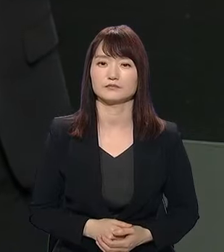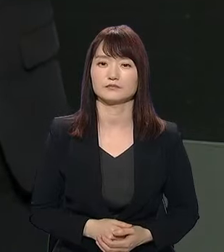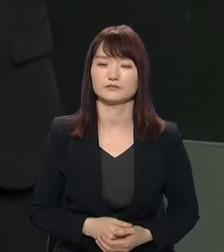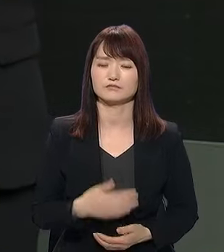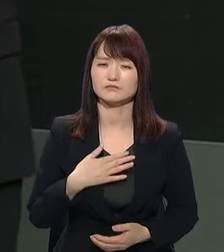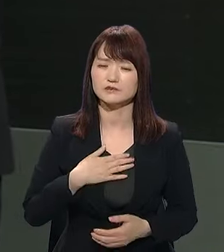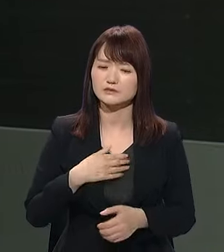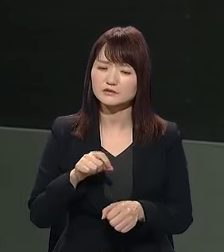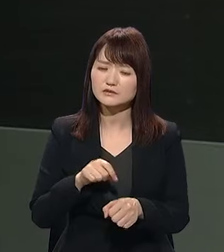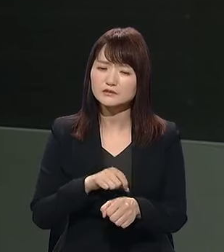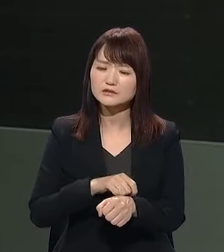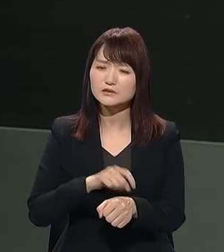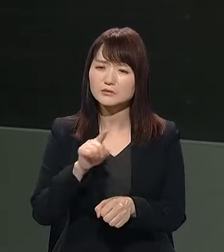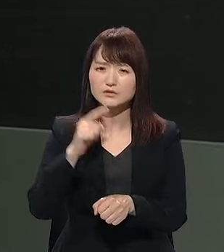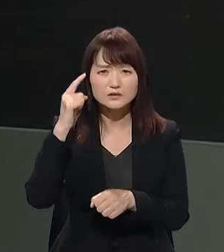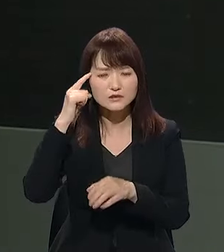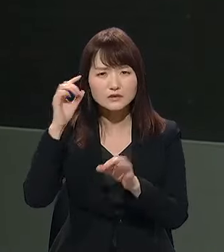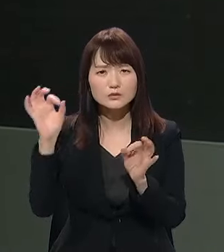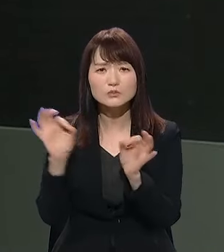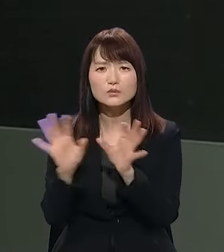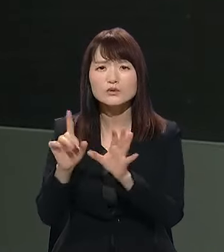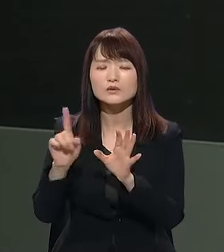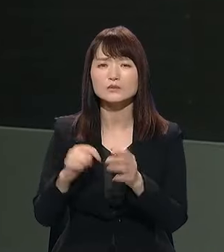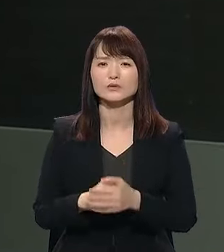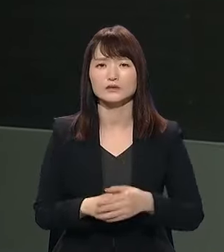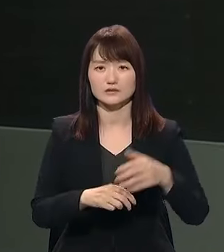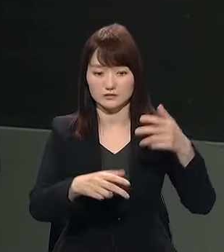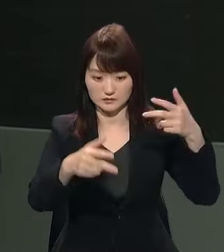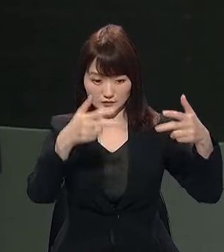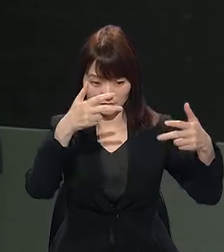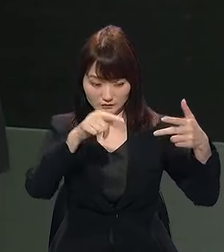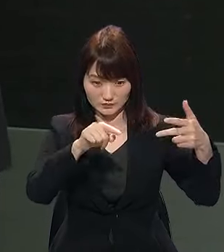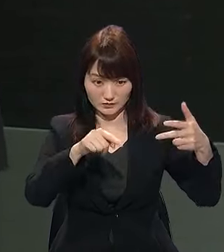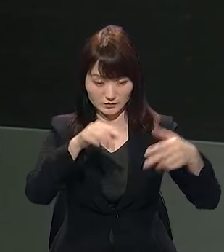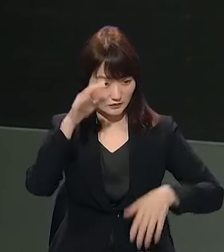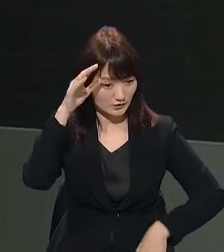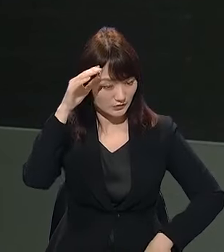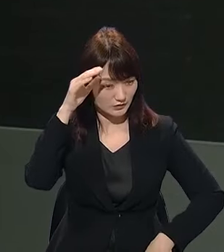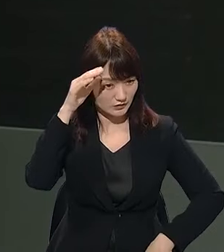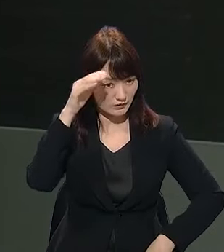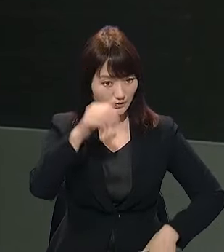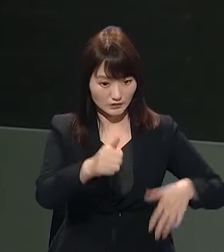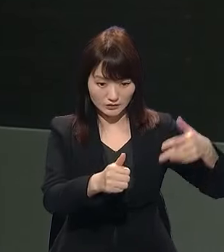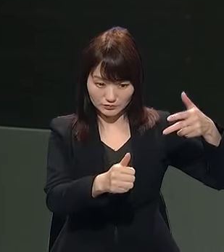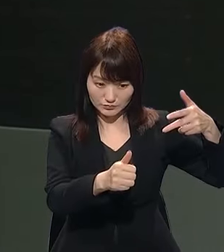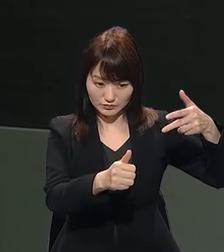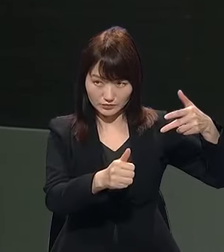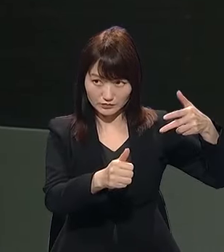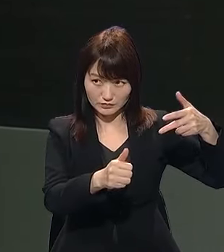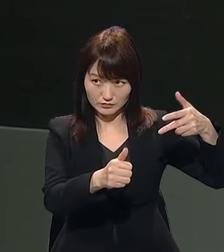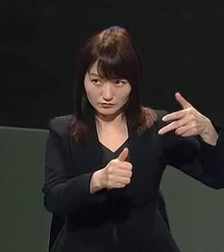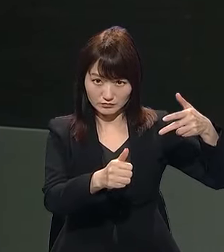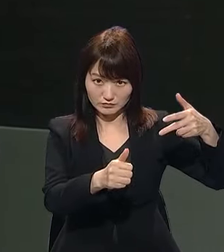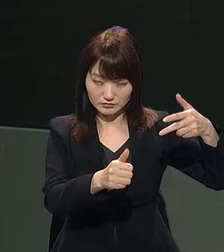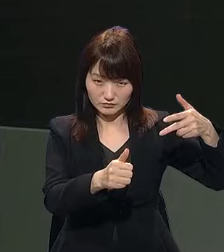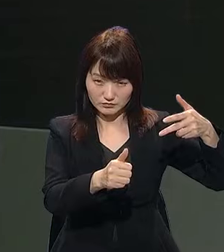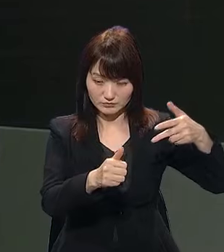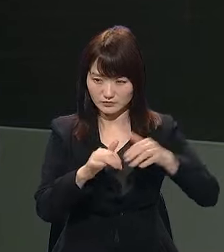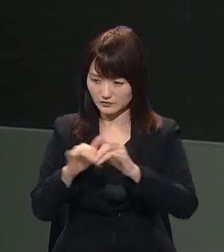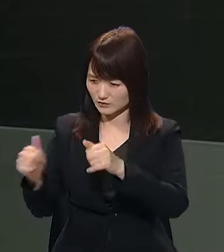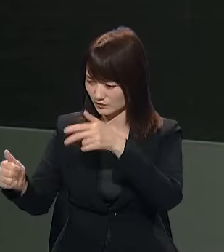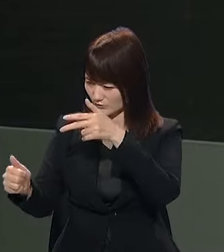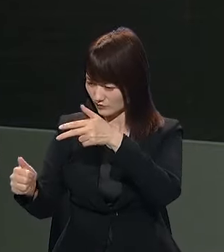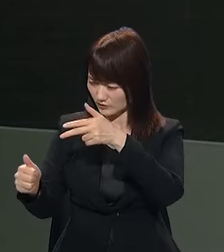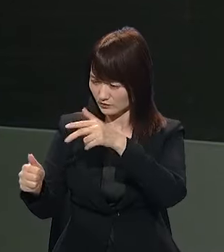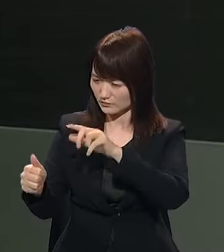조금 의아했던게 CCTV 그게 어 강 개들을 비추는 거였지 사람을 비추는게 아니야 자 근데 저희가 그때